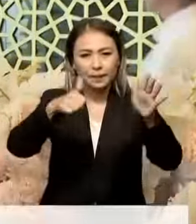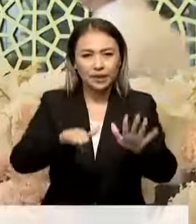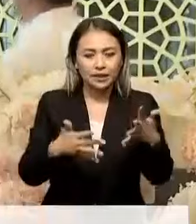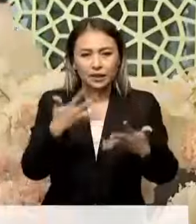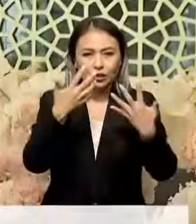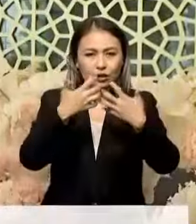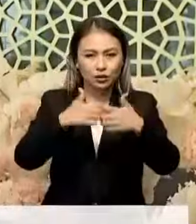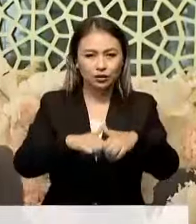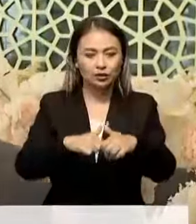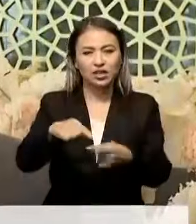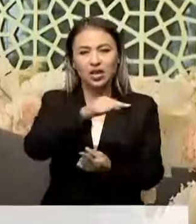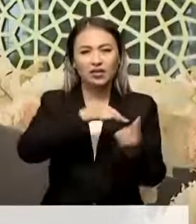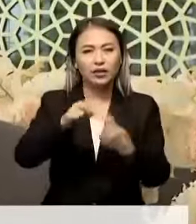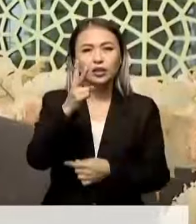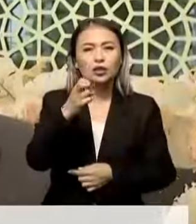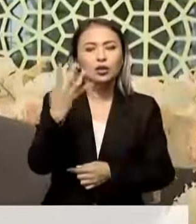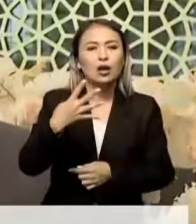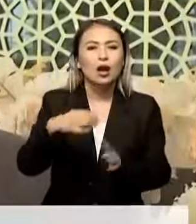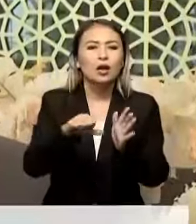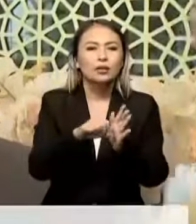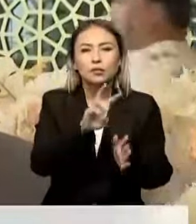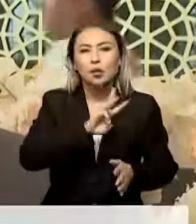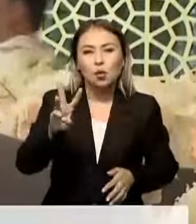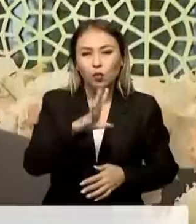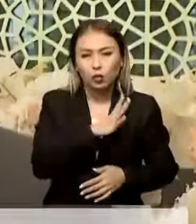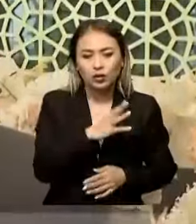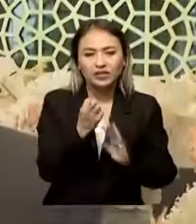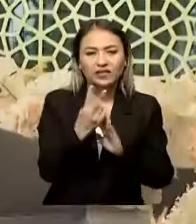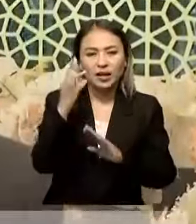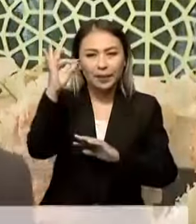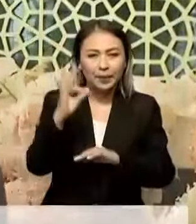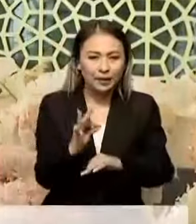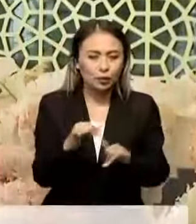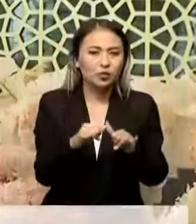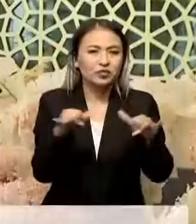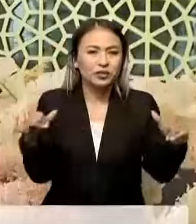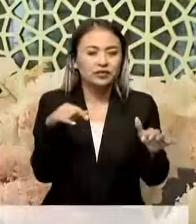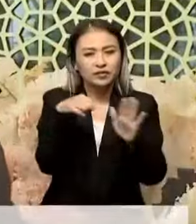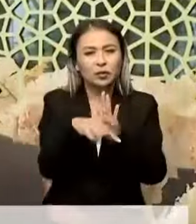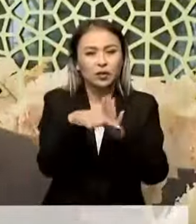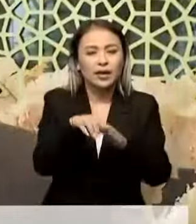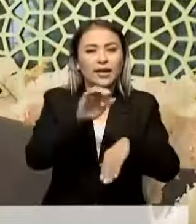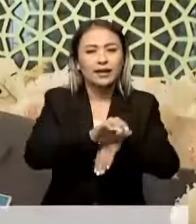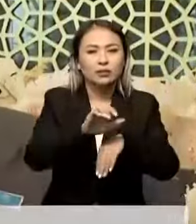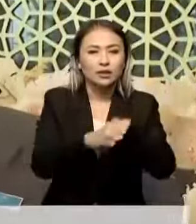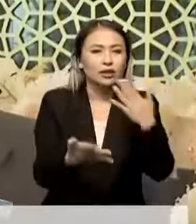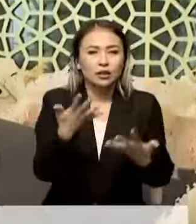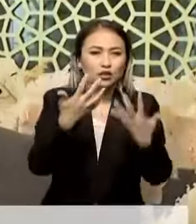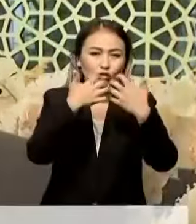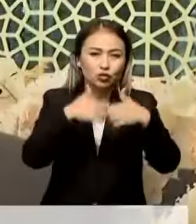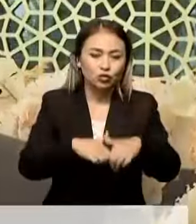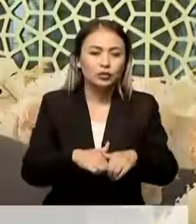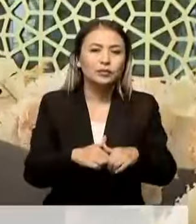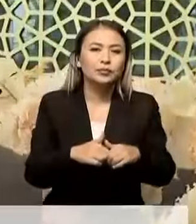болсақ, товароборот 246 миллион доллар болды. 12% асты. Ішінде экспортты бөлек алатын болсақ,